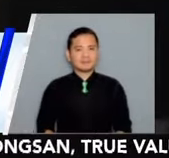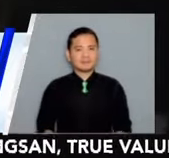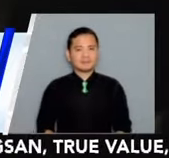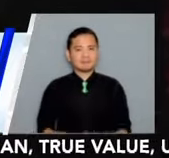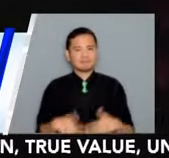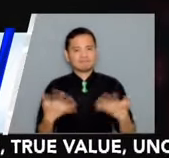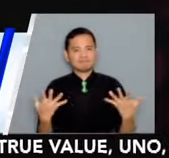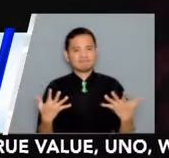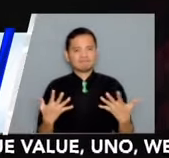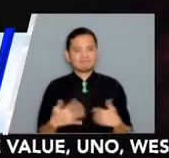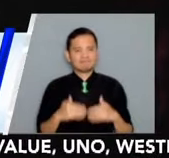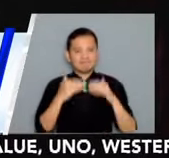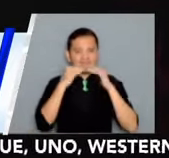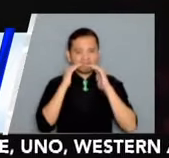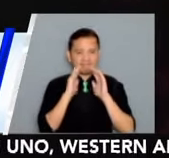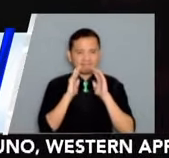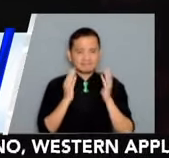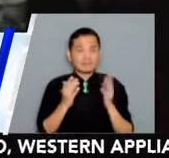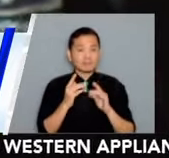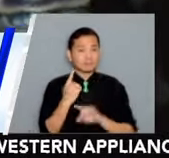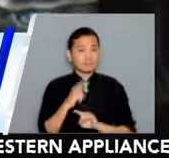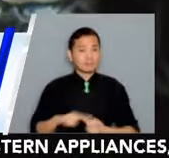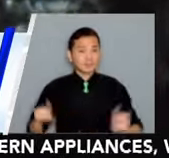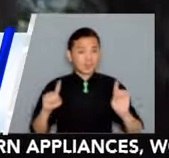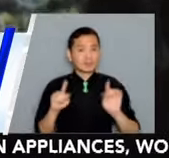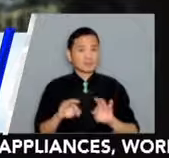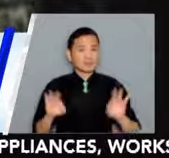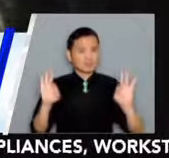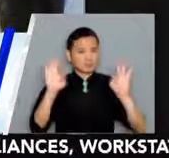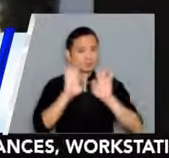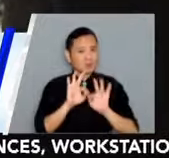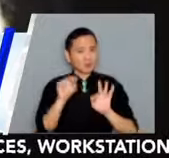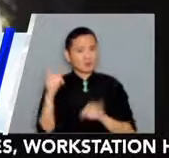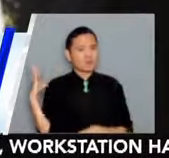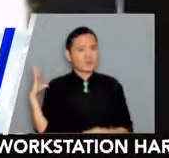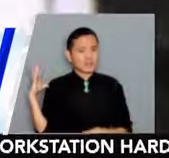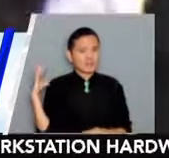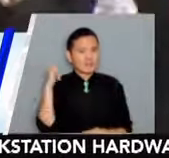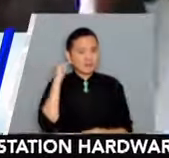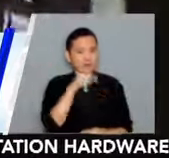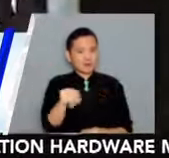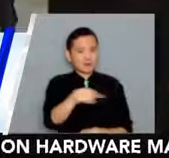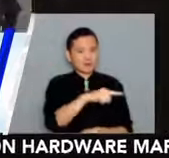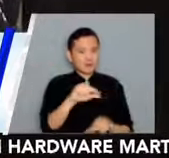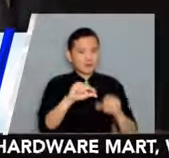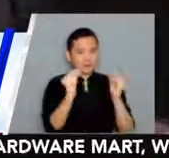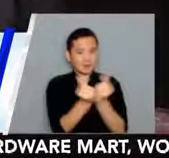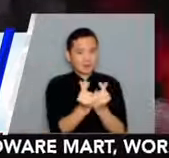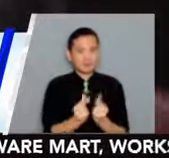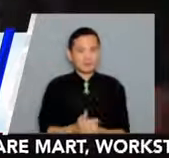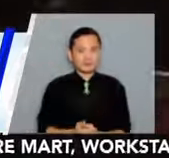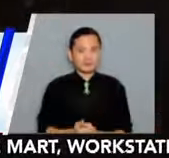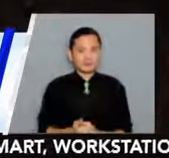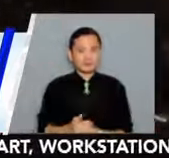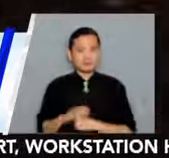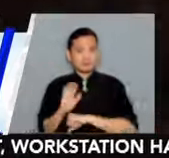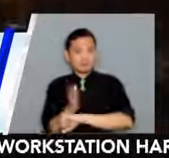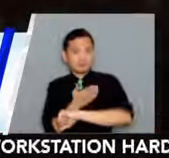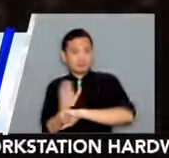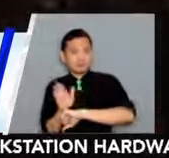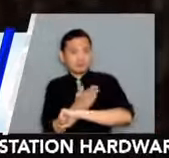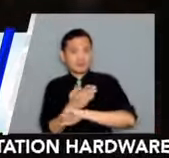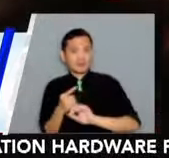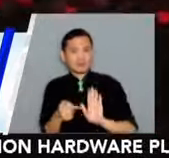Next year. Worth it naman po silang hintayin. Bago matapos ang concert, hinubad at hinagis ni DK ang suot niyang hoodie